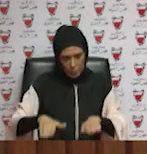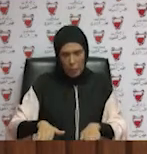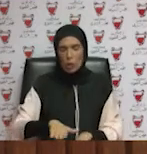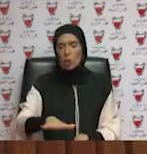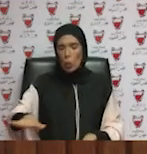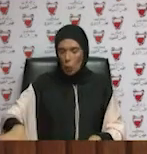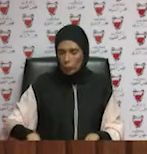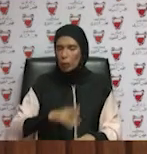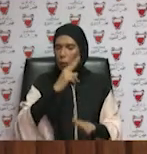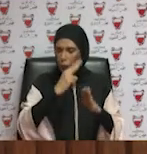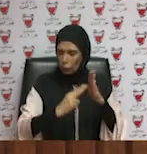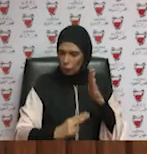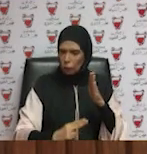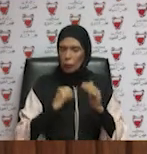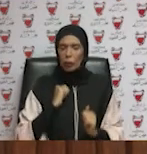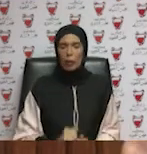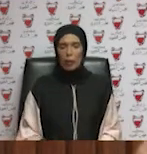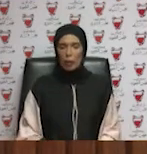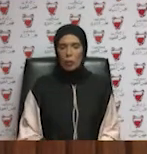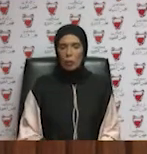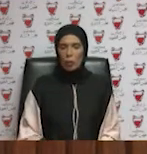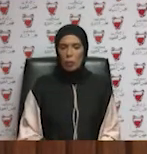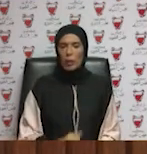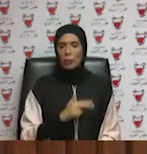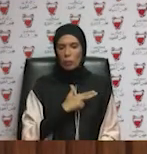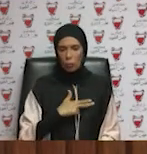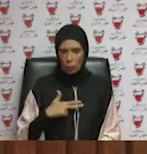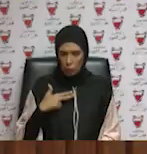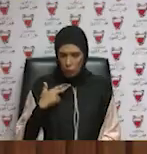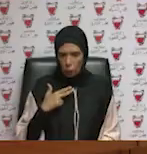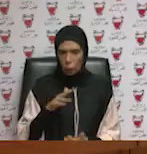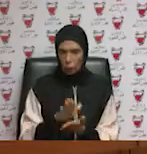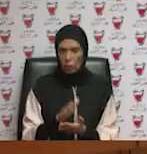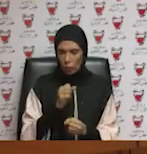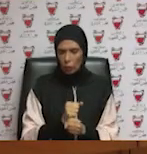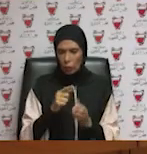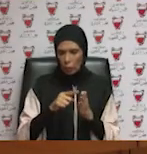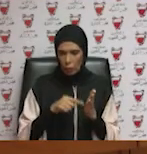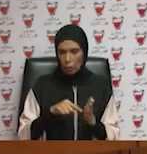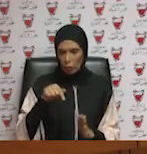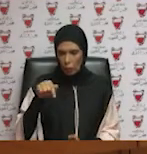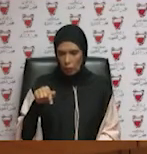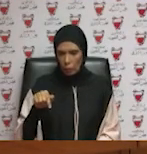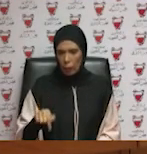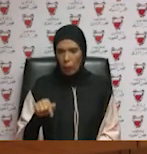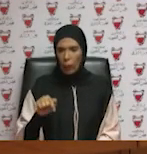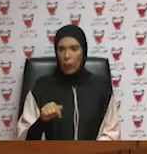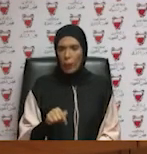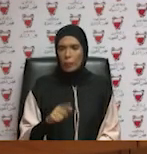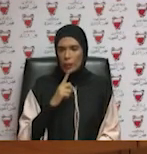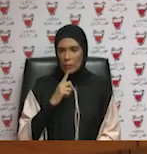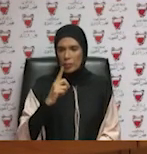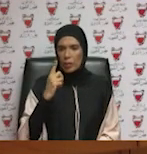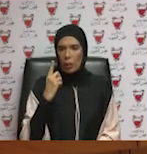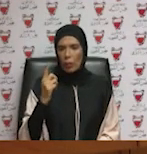المجلس الوطني إذا انعقد، وتبقى الحكومة تطبق القانون القائم واللي هو